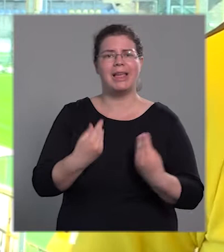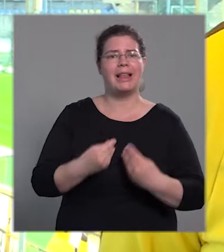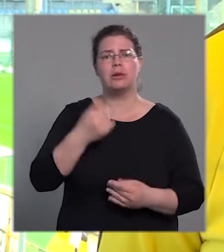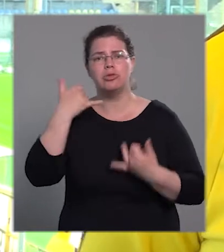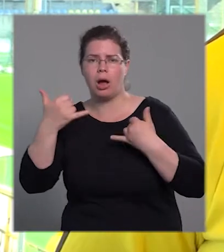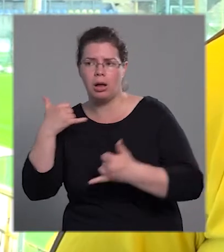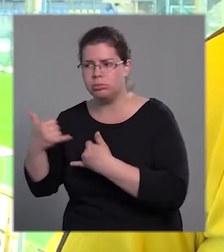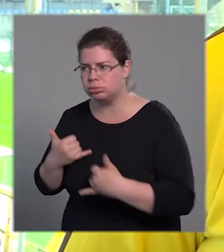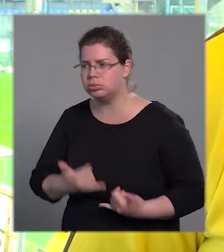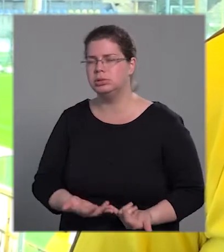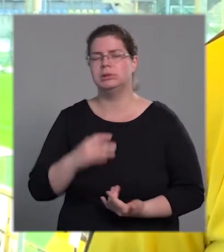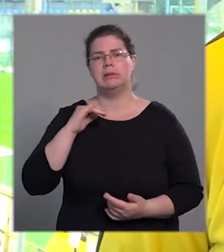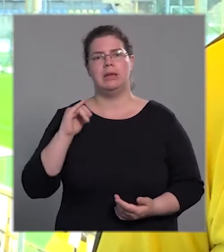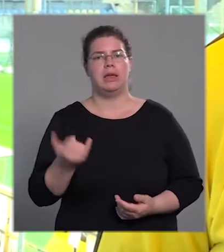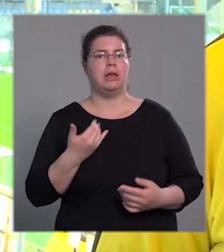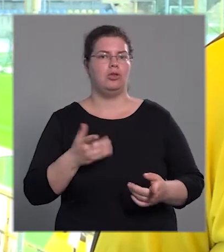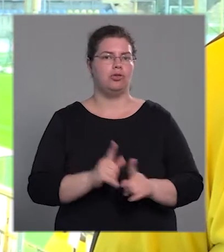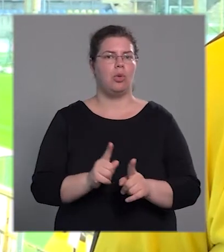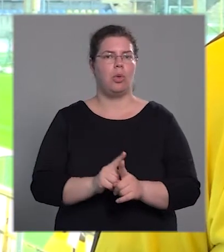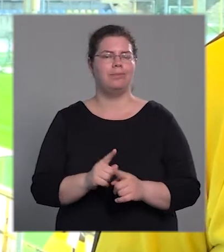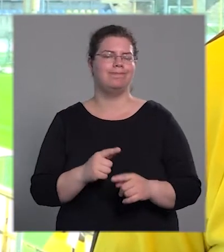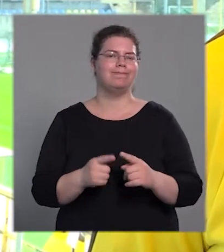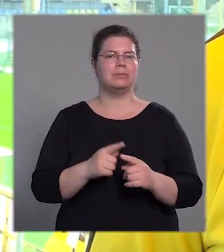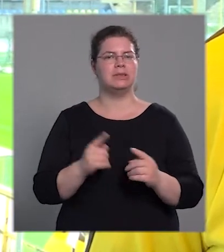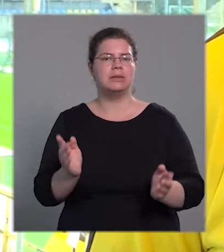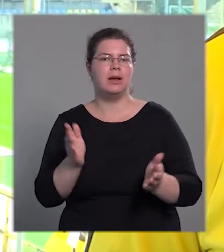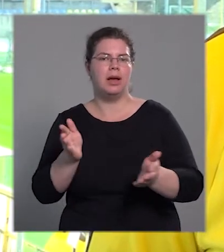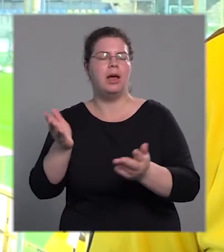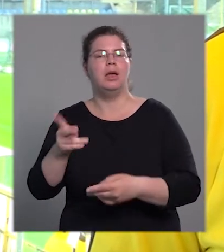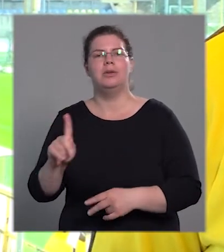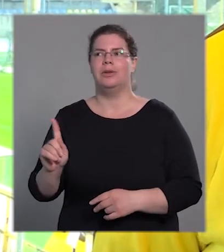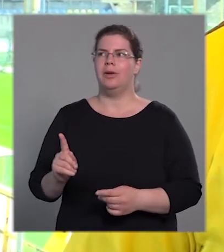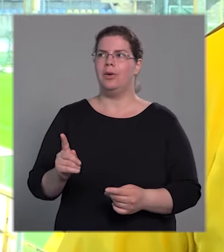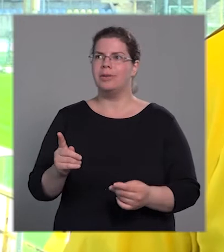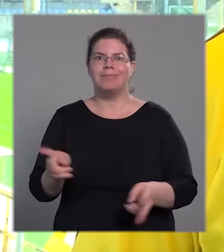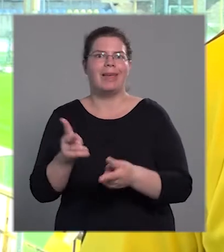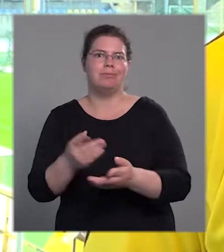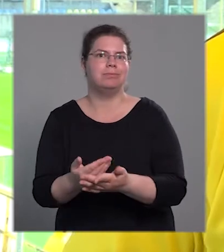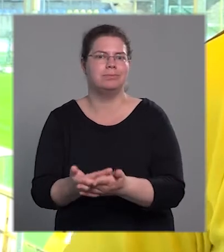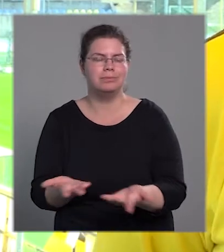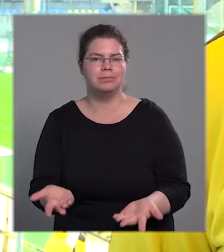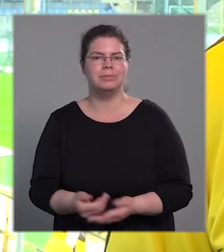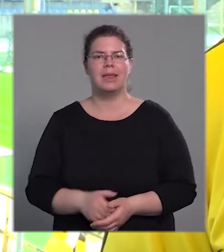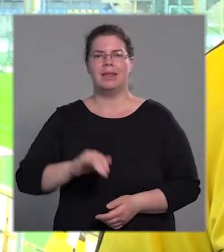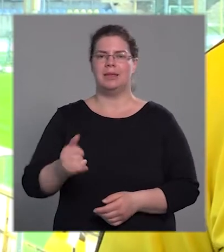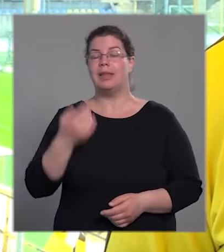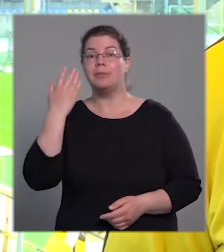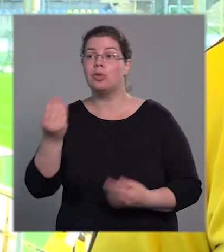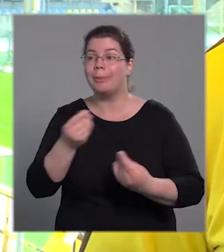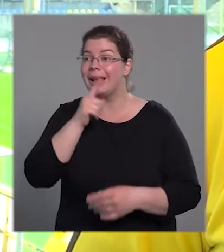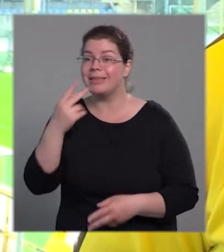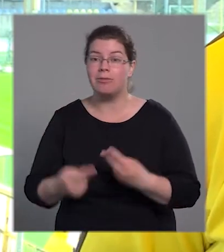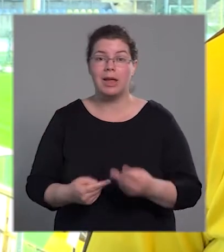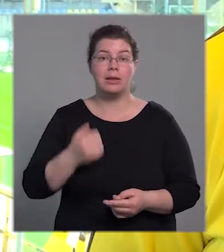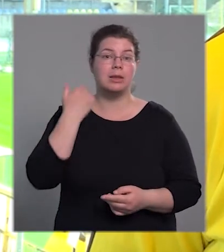és hát úgy egy picit spanolni őket, hogy azért nem menjen el a kedvük, mert nem tudtuk, hogy mi lesz a vége, tehát nem tudtuk, hogy az MLS le